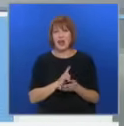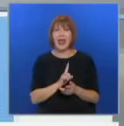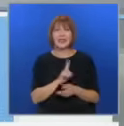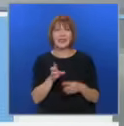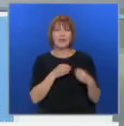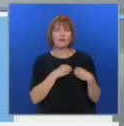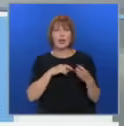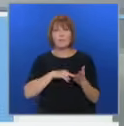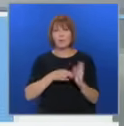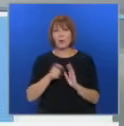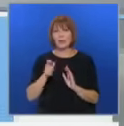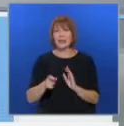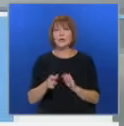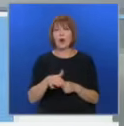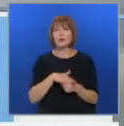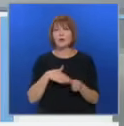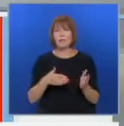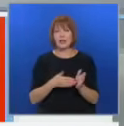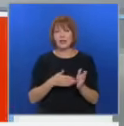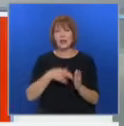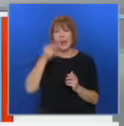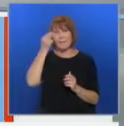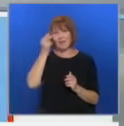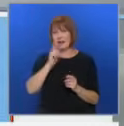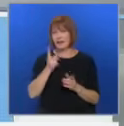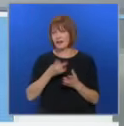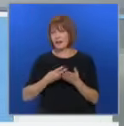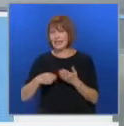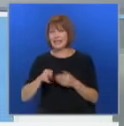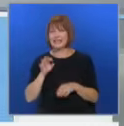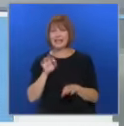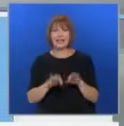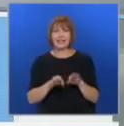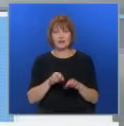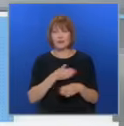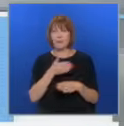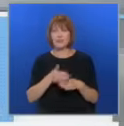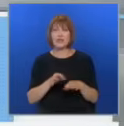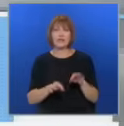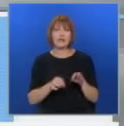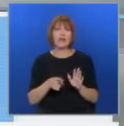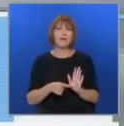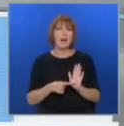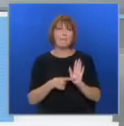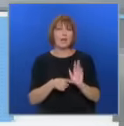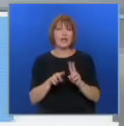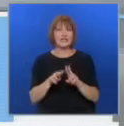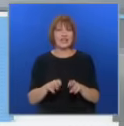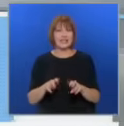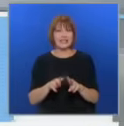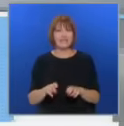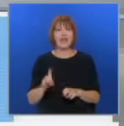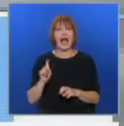Недоверието в политиците е основната причина сънародниците да не излизат да гласуват на последните избори. Това показва представително изследване на